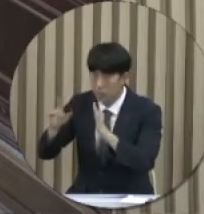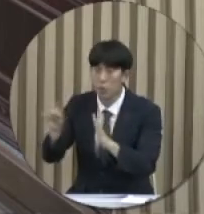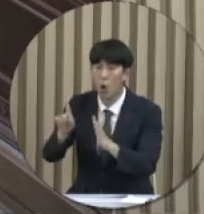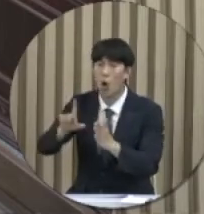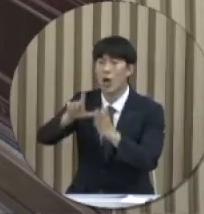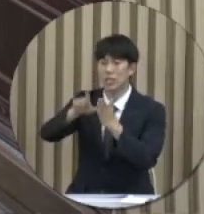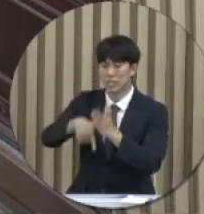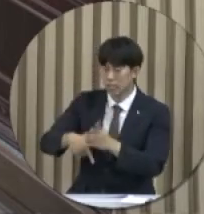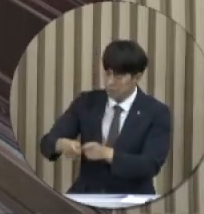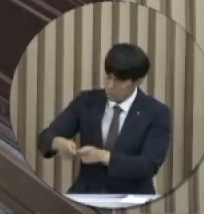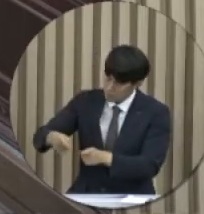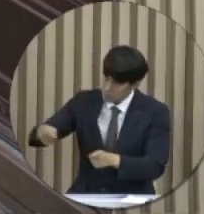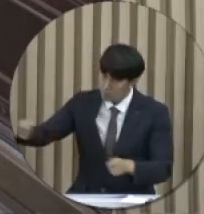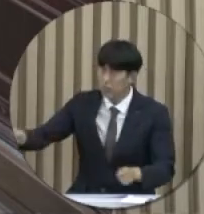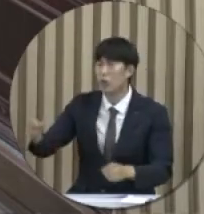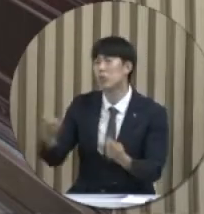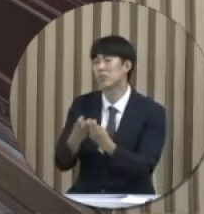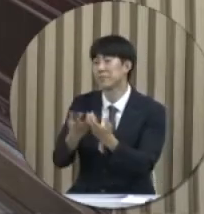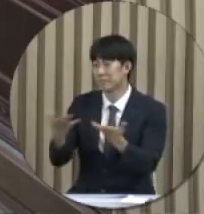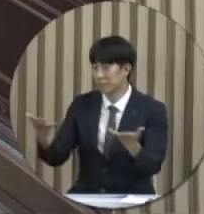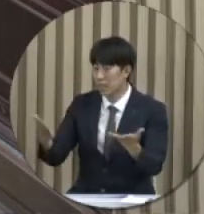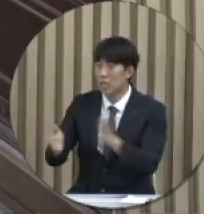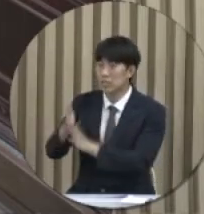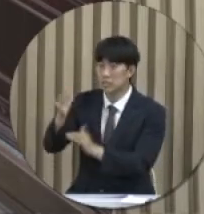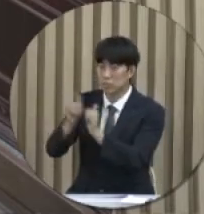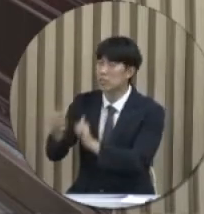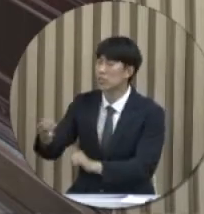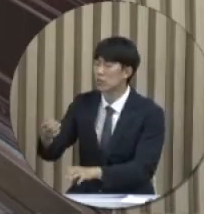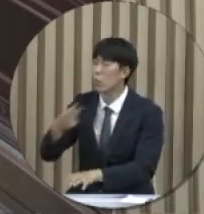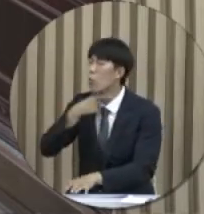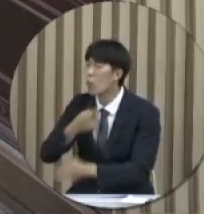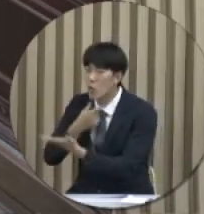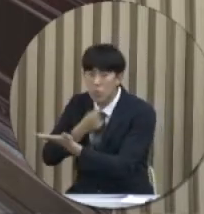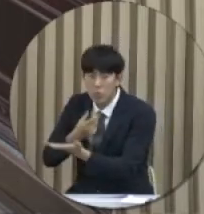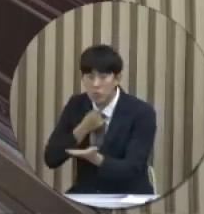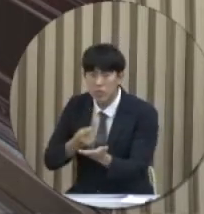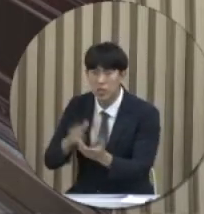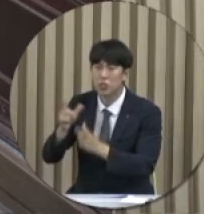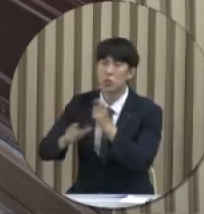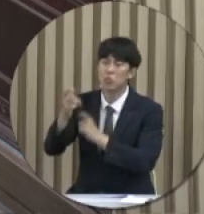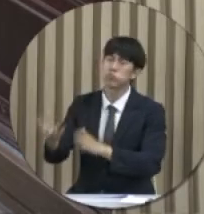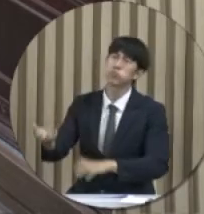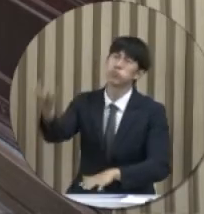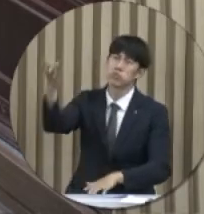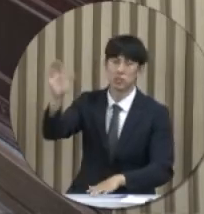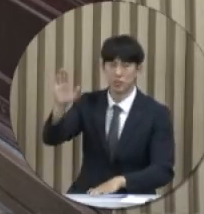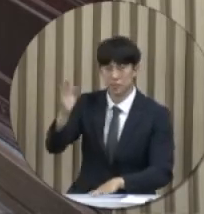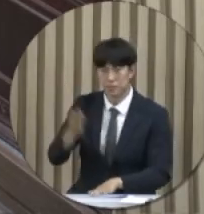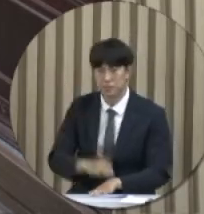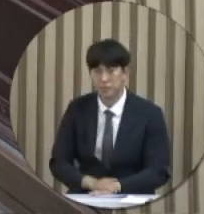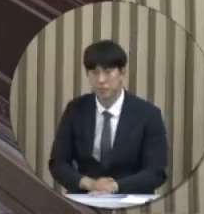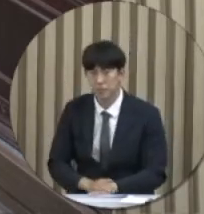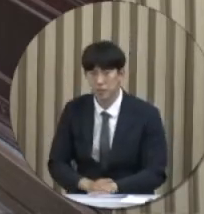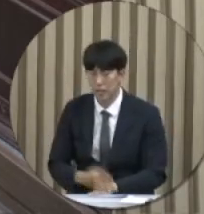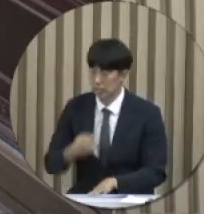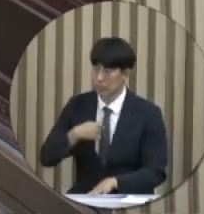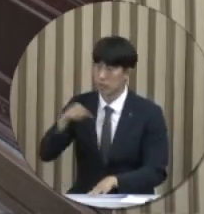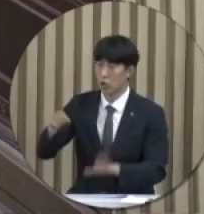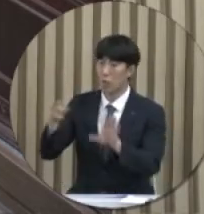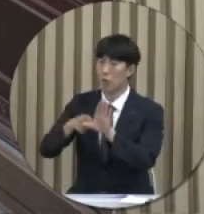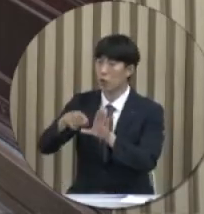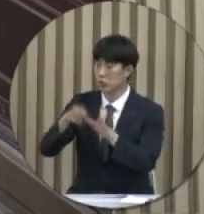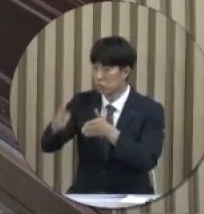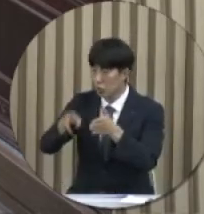가는 방향으로 갈 수밖에 없습니다. 그건 시민들의 욕구사항이 훨씬 높아졌기 때문이라고 합니다. 저는 이